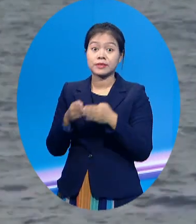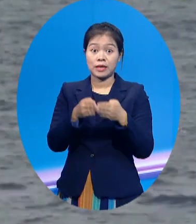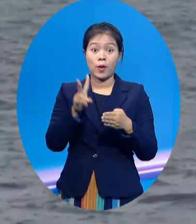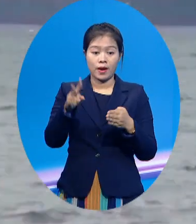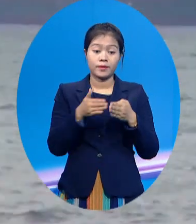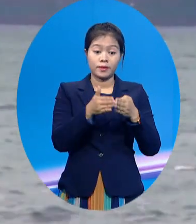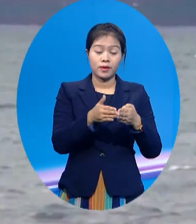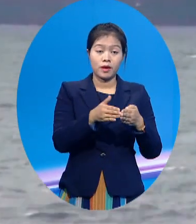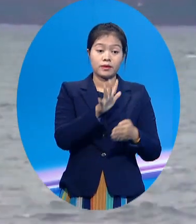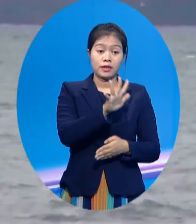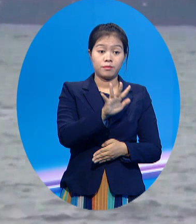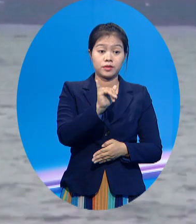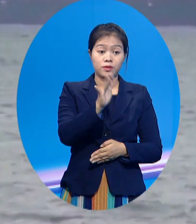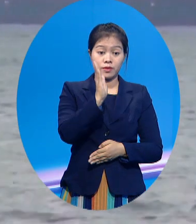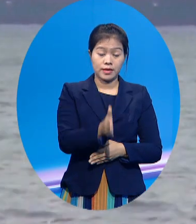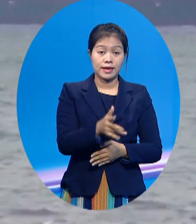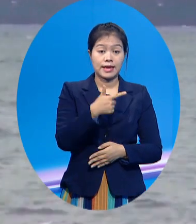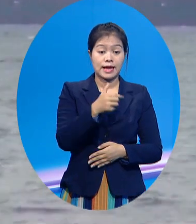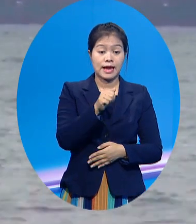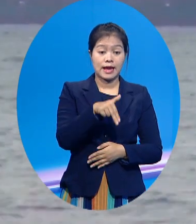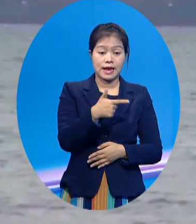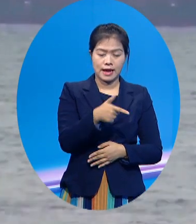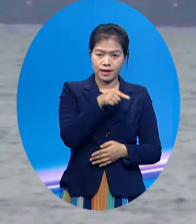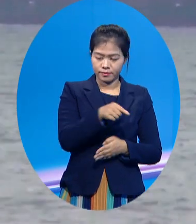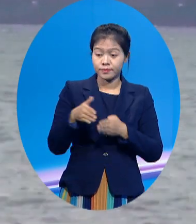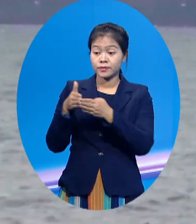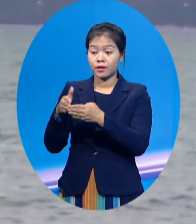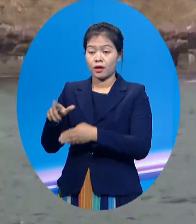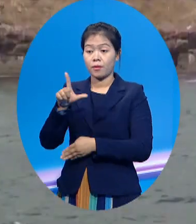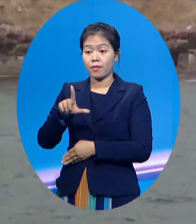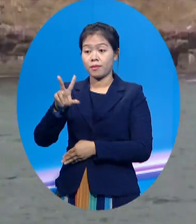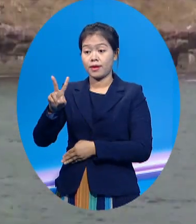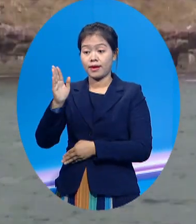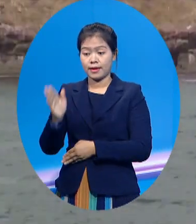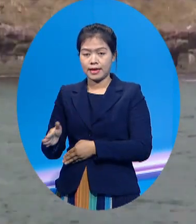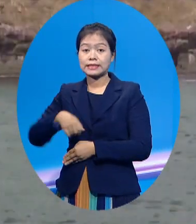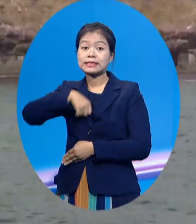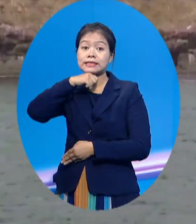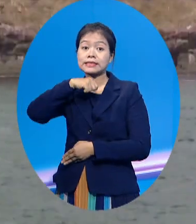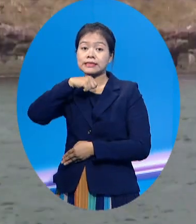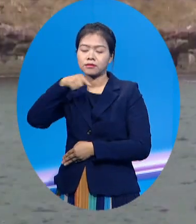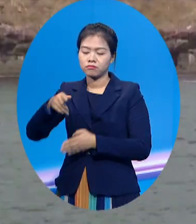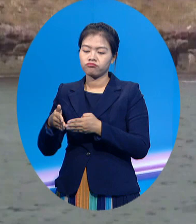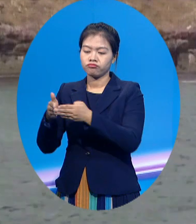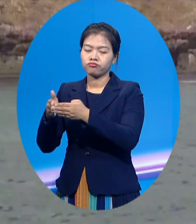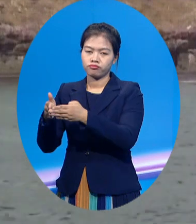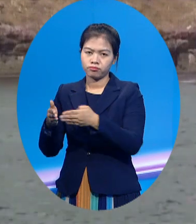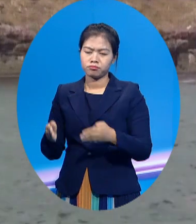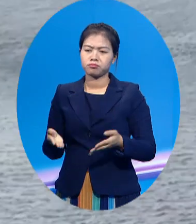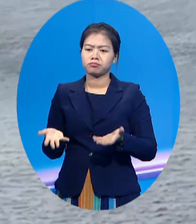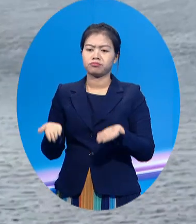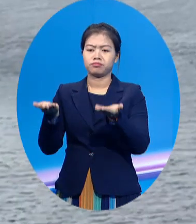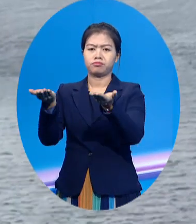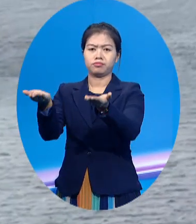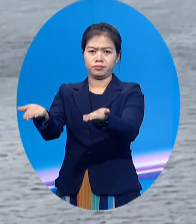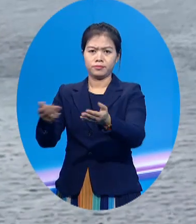chở 56000 tấn gang và tàu Còn Lại chở 172.000 tấn quặng sắt đã di chuyển trên hành lang nhân đạo dành cho các tàu dân